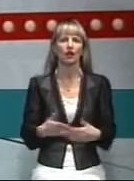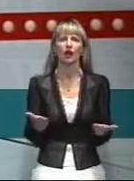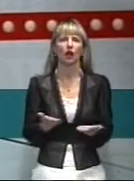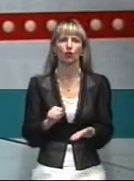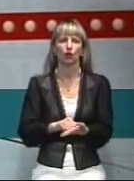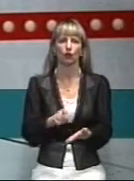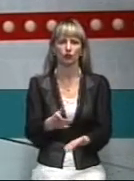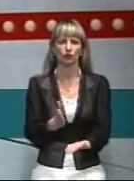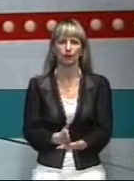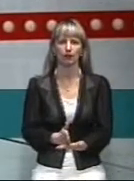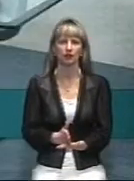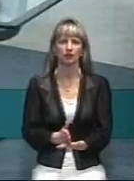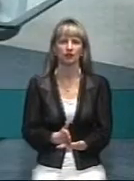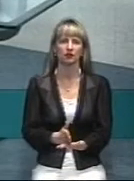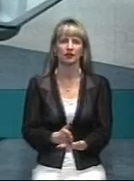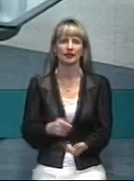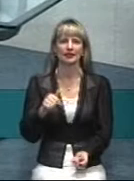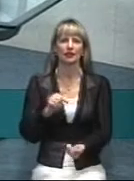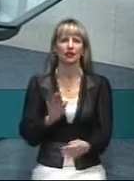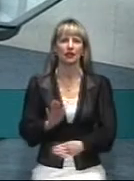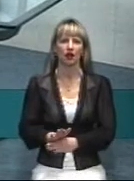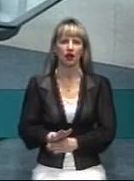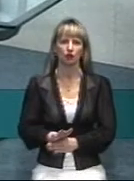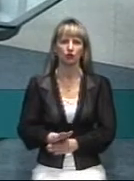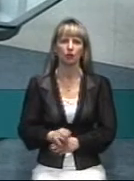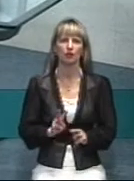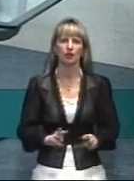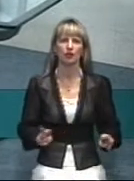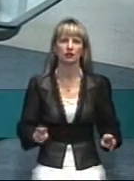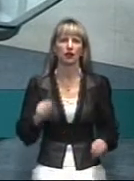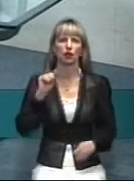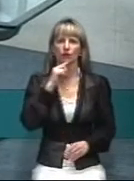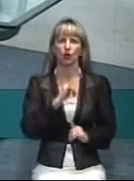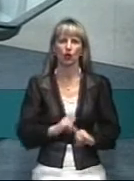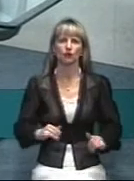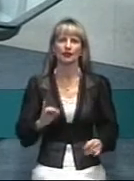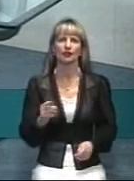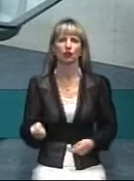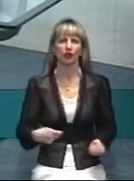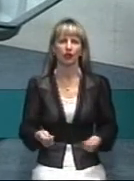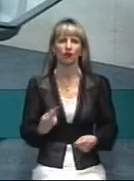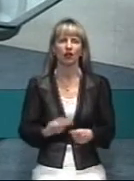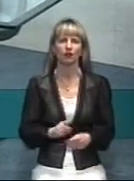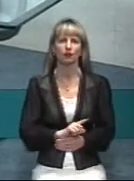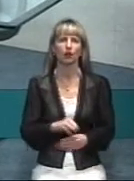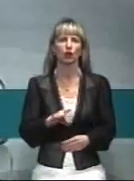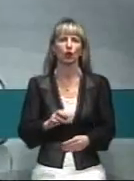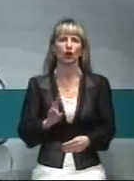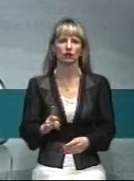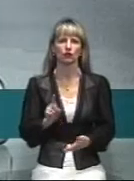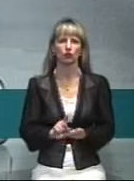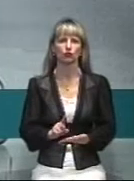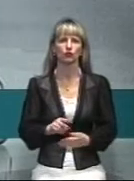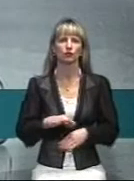прилад? Ну, згідно наказу Міністерства економічного розвитку і торгівлі, даний прилад рукам лише повинен